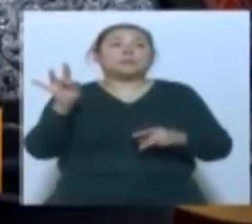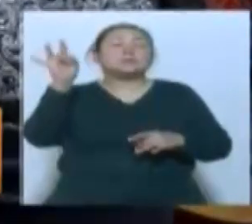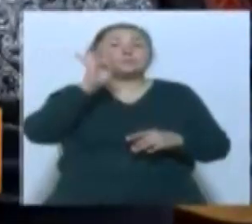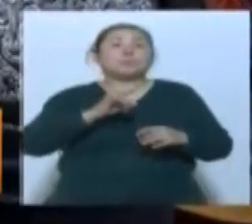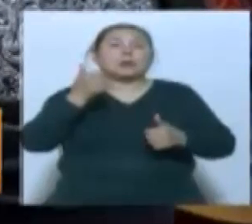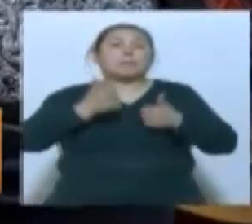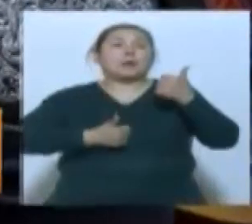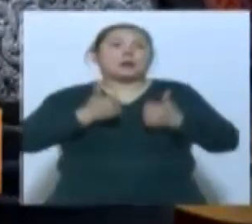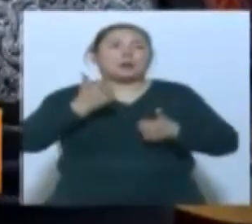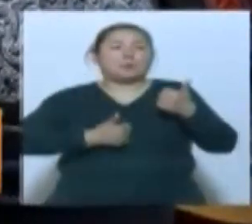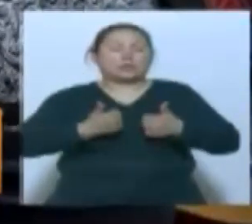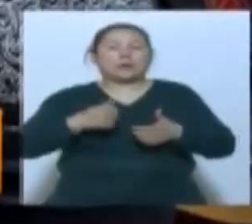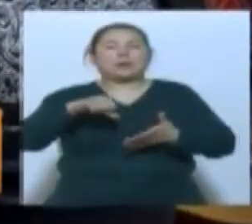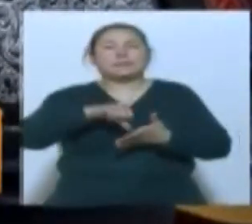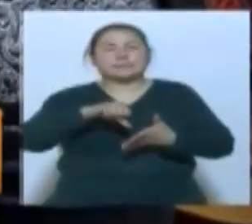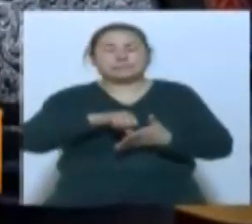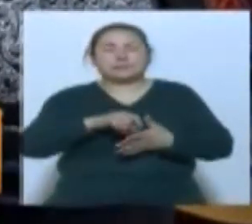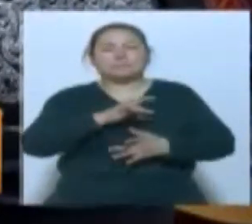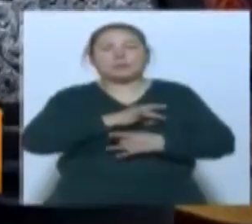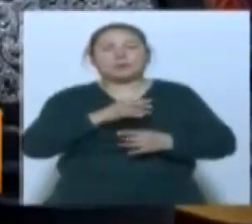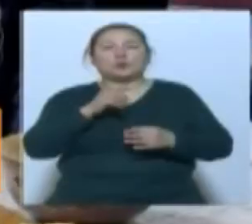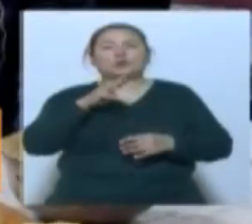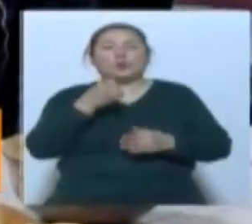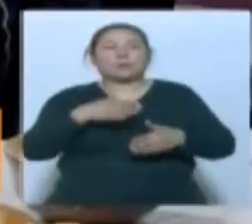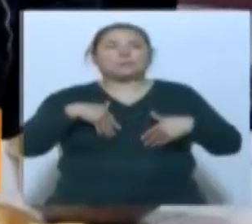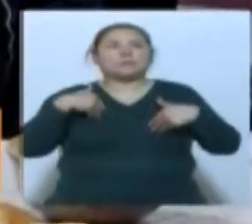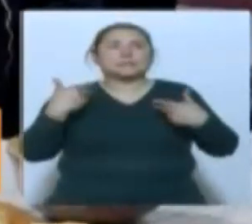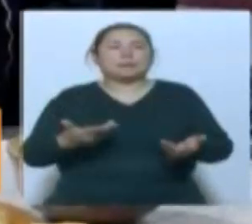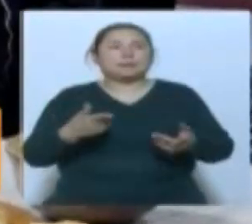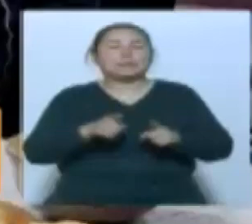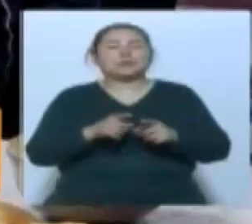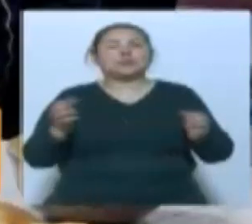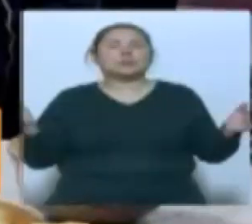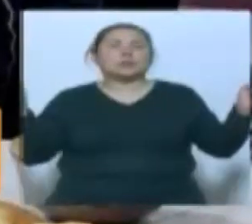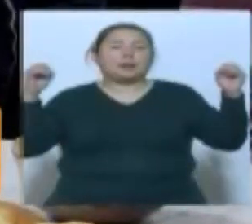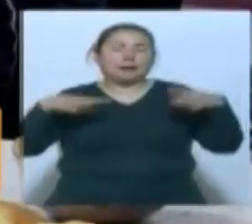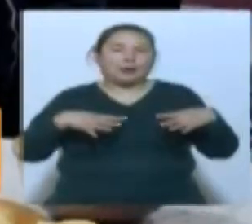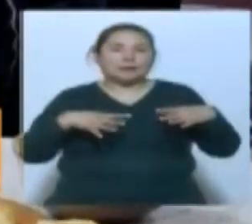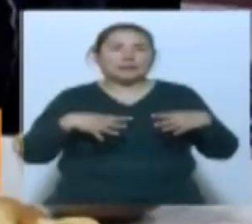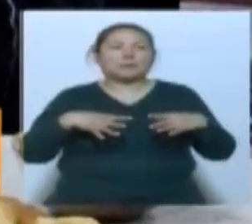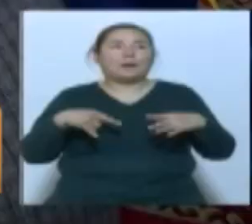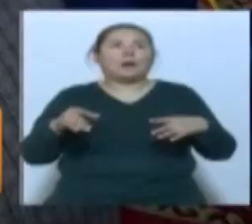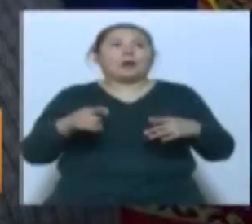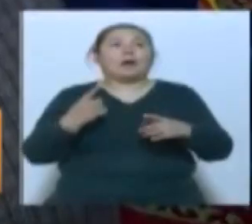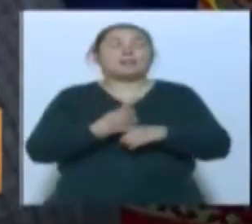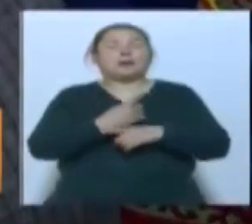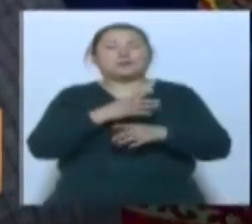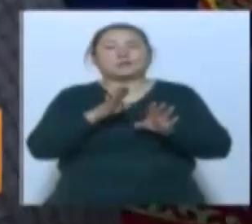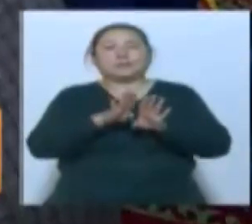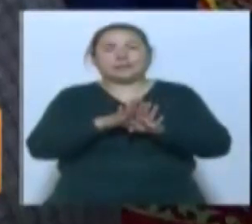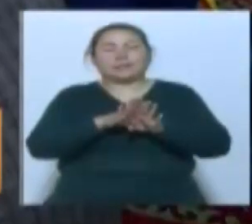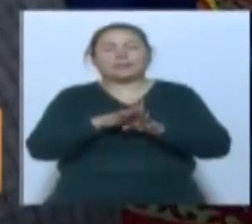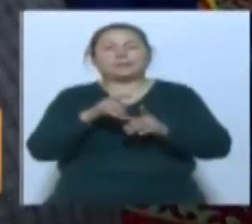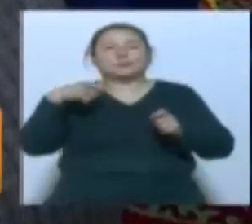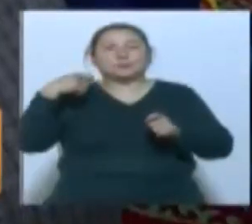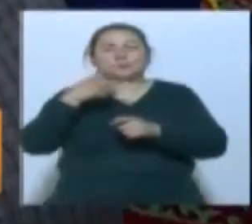республикалық байқауларының жүлдегерлері қатысып мерейтой иесін құттықтады. Осылайша жиналғандар жыршының өнер жолындағы алғашқы қадамдарын еске